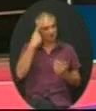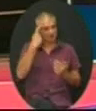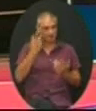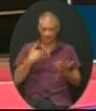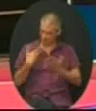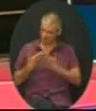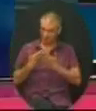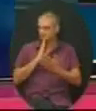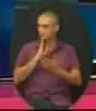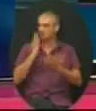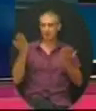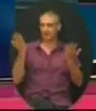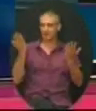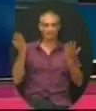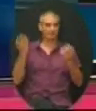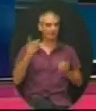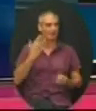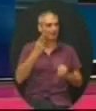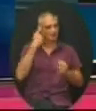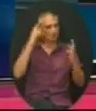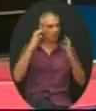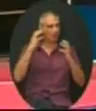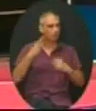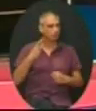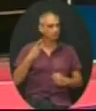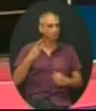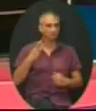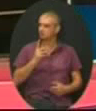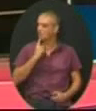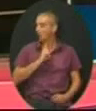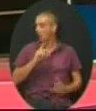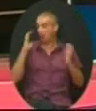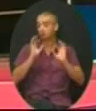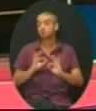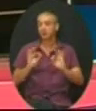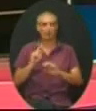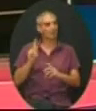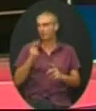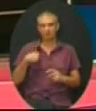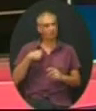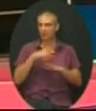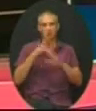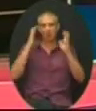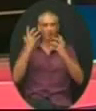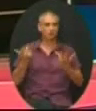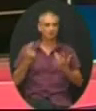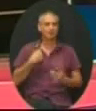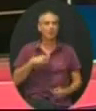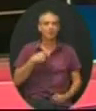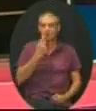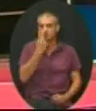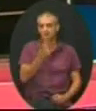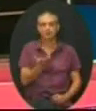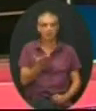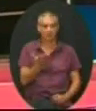אני אמליץ, מה הבעיה? עד כמה הוא לחוץ? בכלל לא, תראה, אנחנו לא שלחוצים. אנחנו מסתכלים